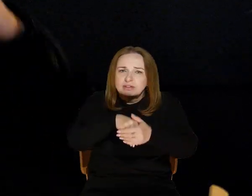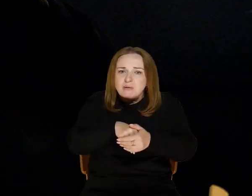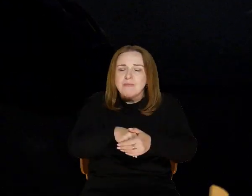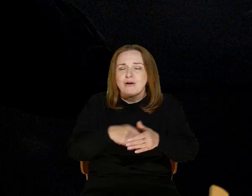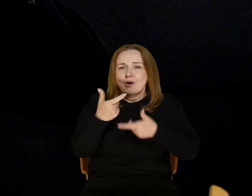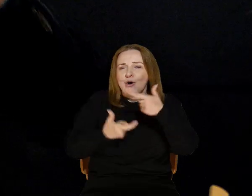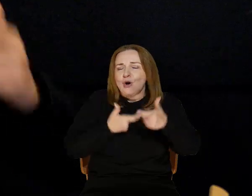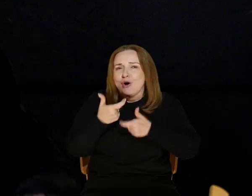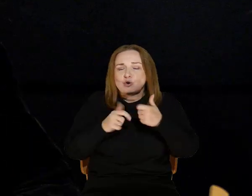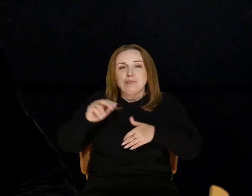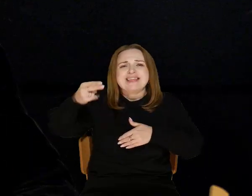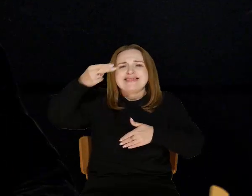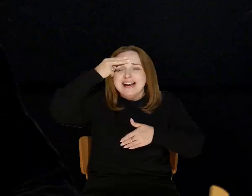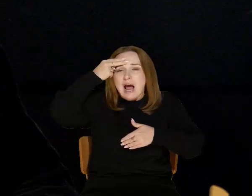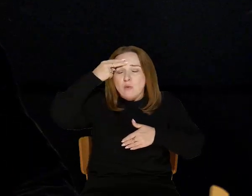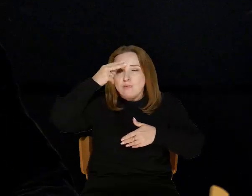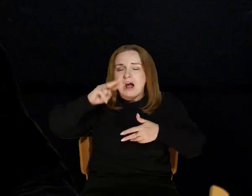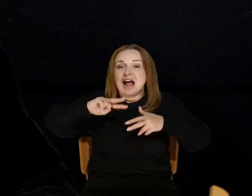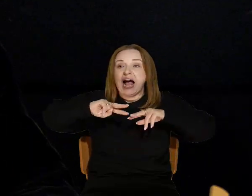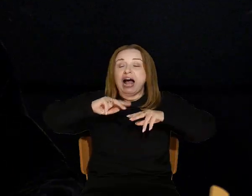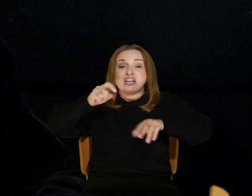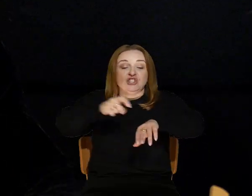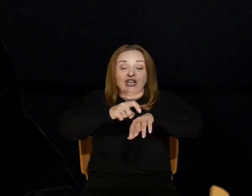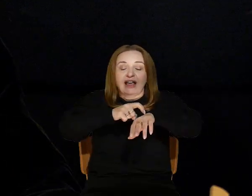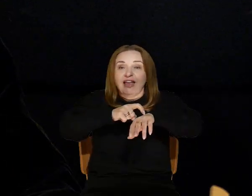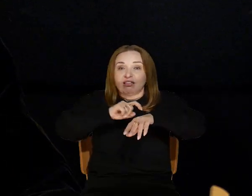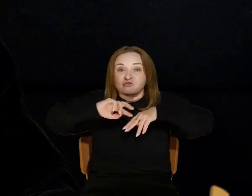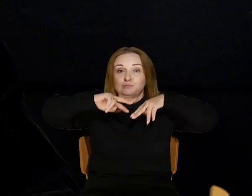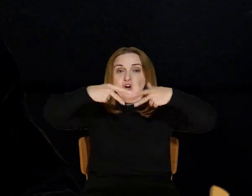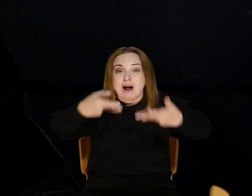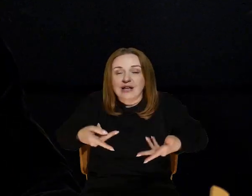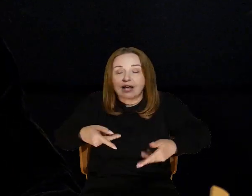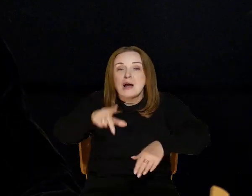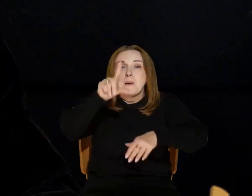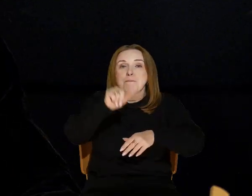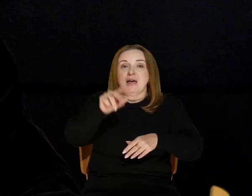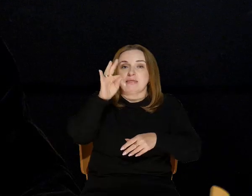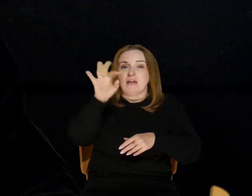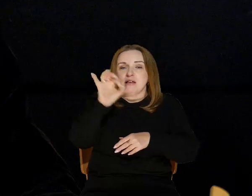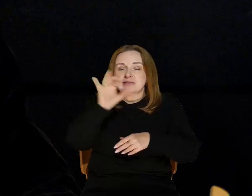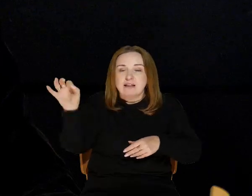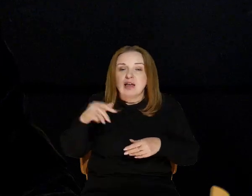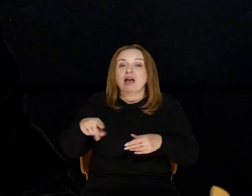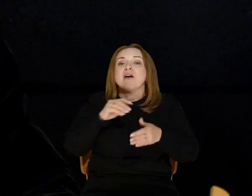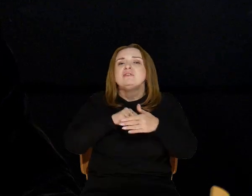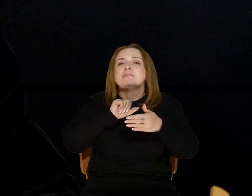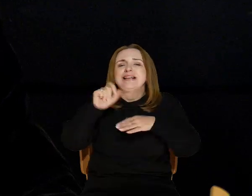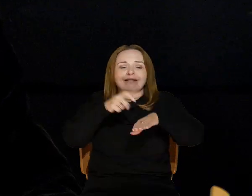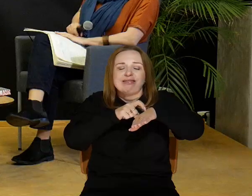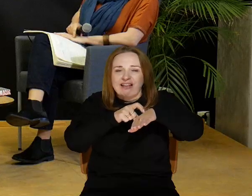nad traumą, dziedziczeniem PTSD. Myślę, że podobnie sceptycznie podchodzimy do epigenetyki tutaj, chociaż tam się pojawia w którymś momencie